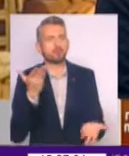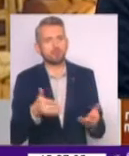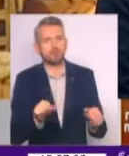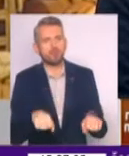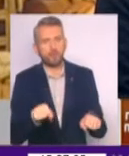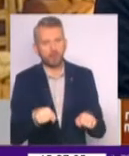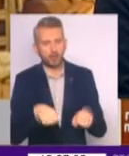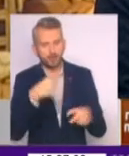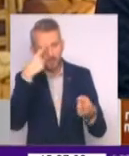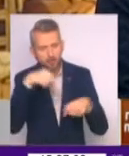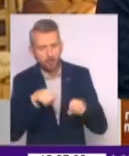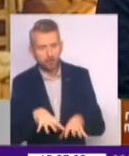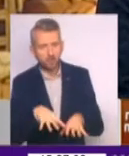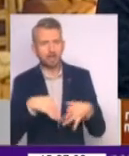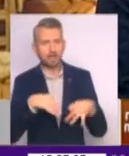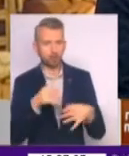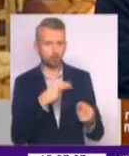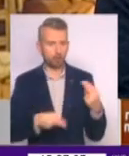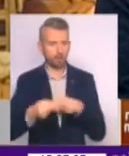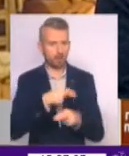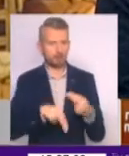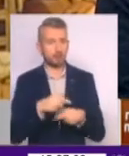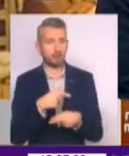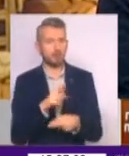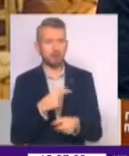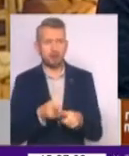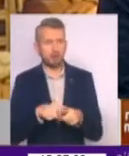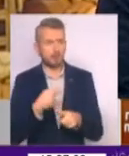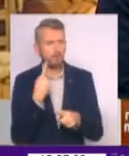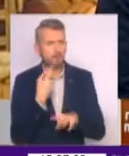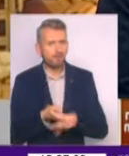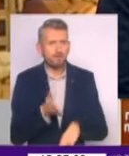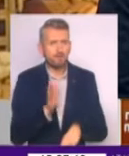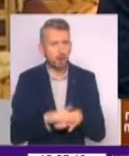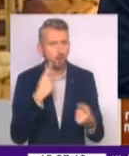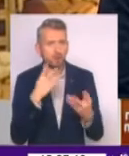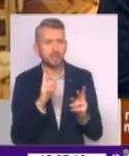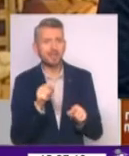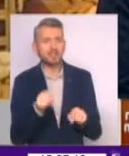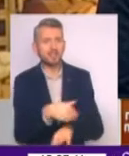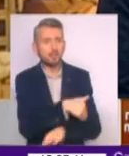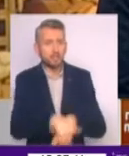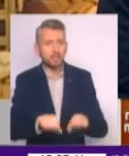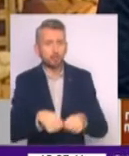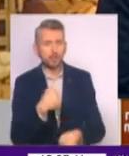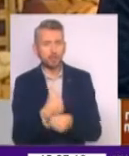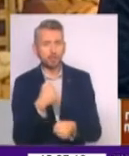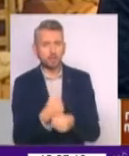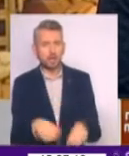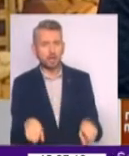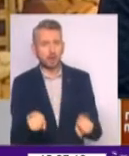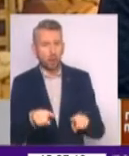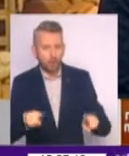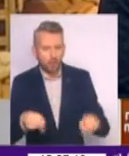транспортної розв'язки. Я, ну, це просто важко собі уявити, як на цій вулиці можна зробити, ну, такий,